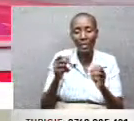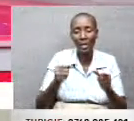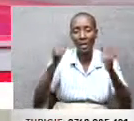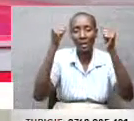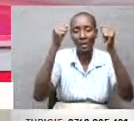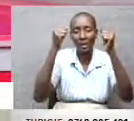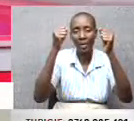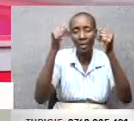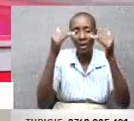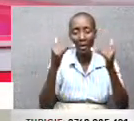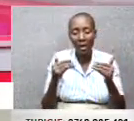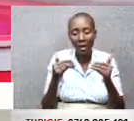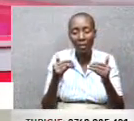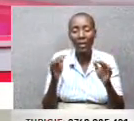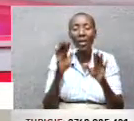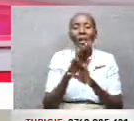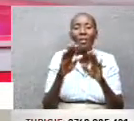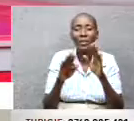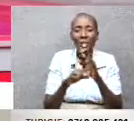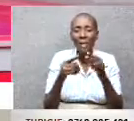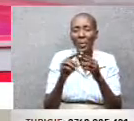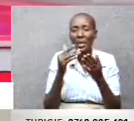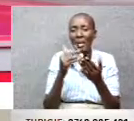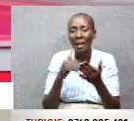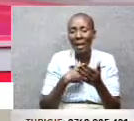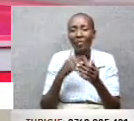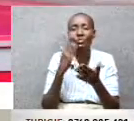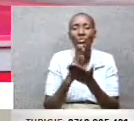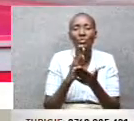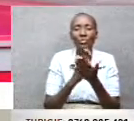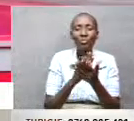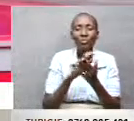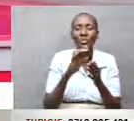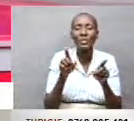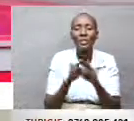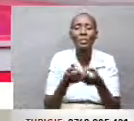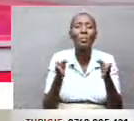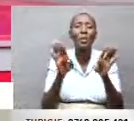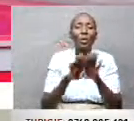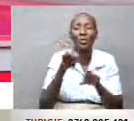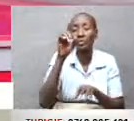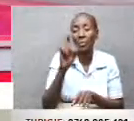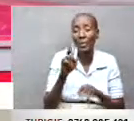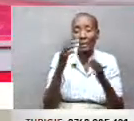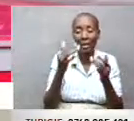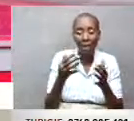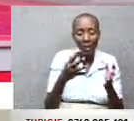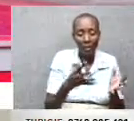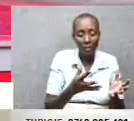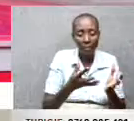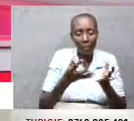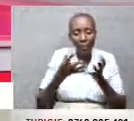Naam mtazamaji, kilicho na mwanzo bila shaka hakina budi kuwa na mwisho, na sasa hivi tunafunganya virago vya upeo wa